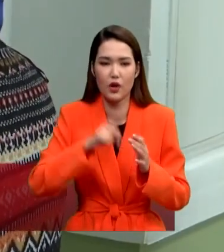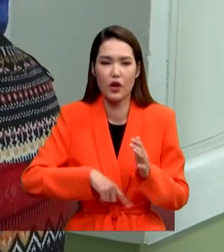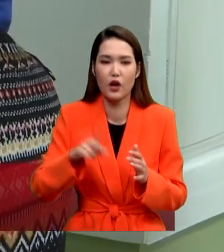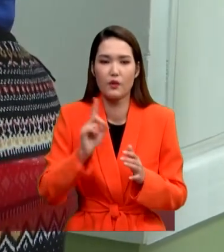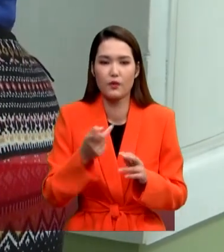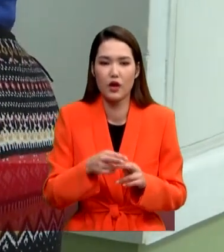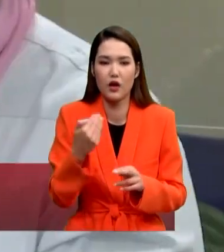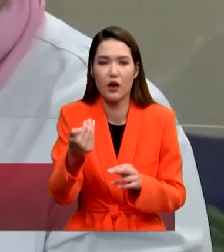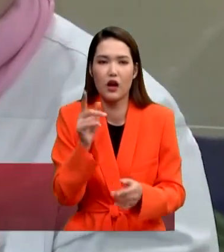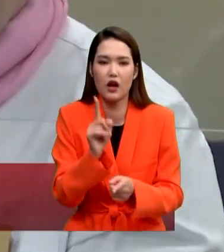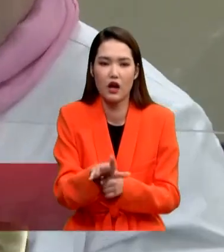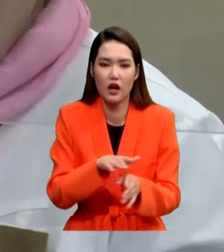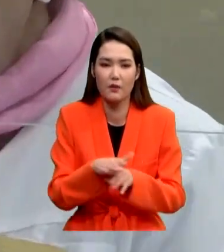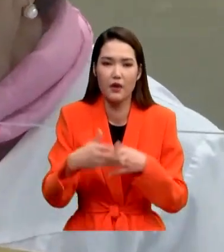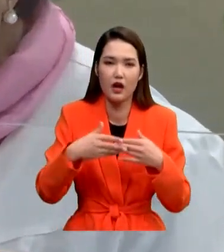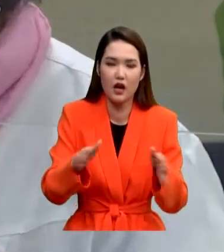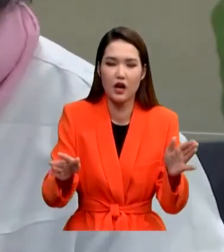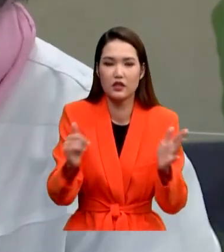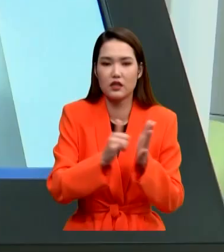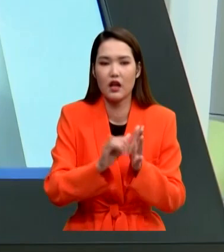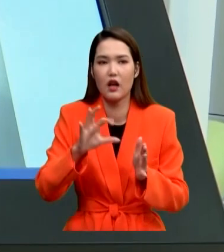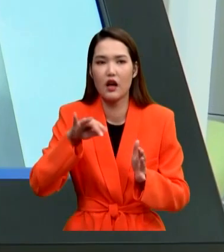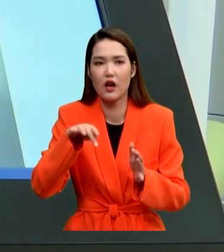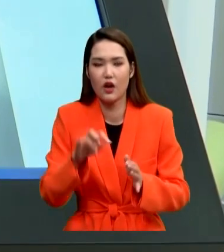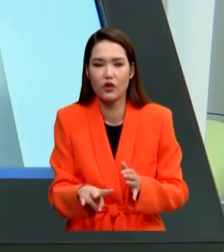там обязаны открыто публиковать отчеты с